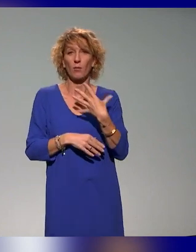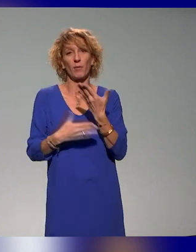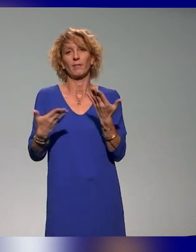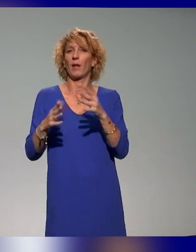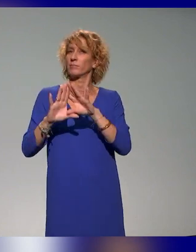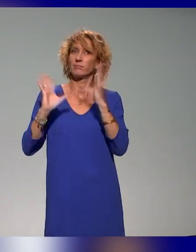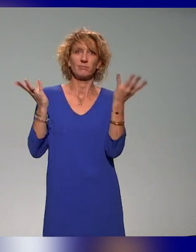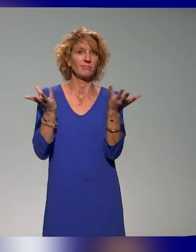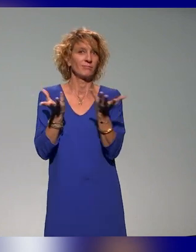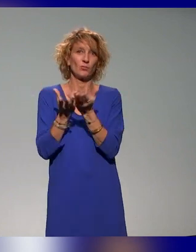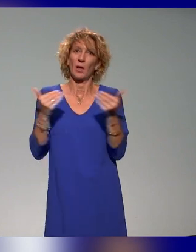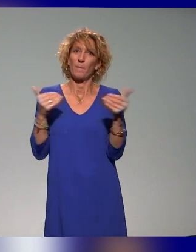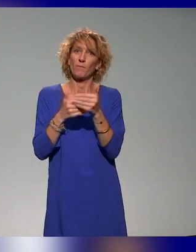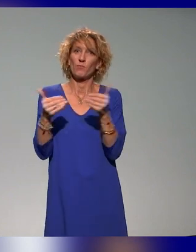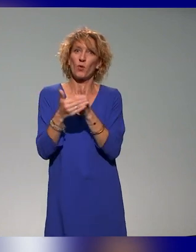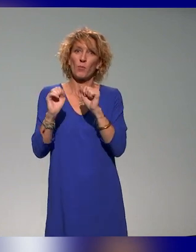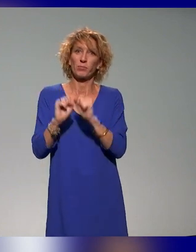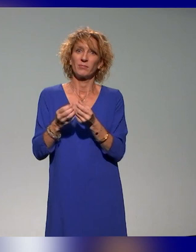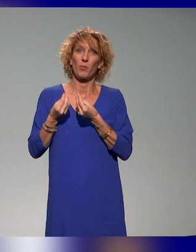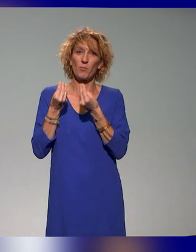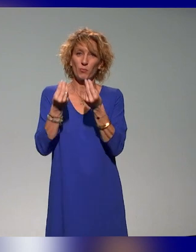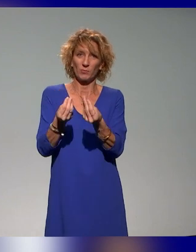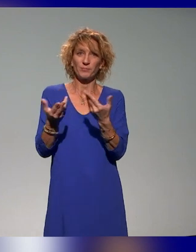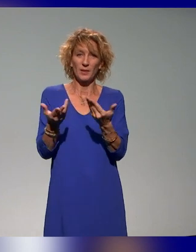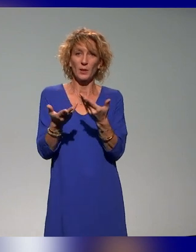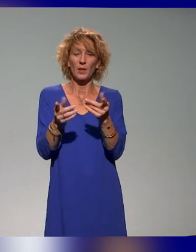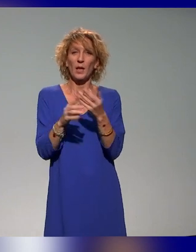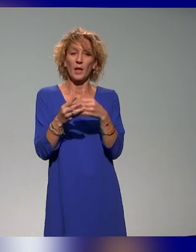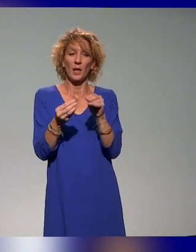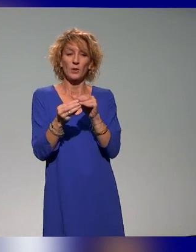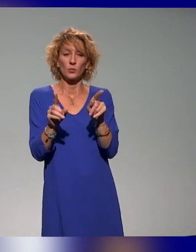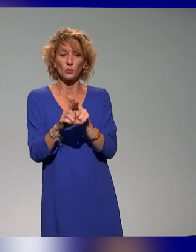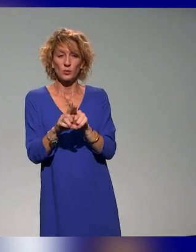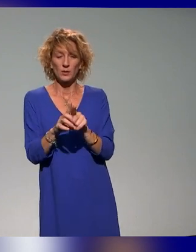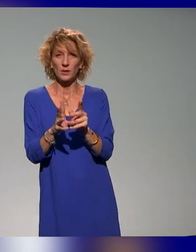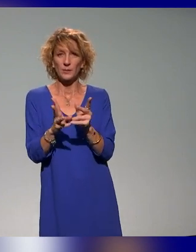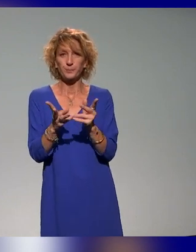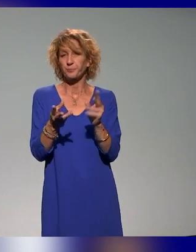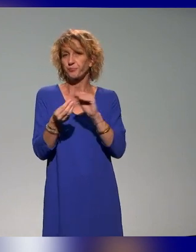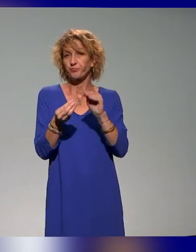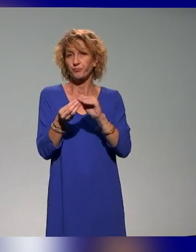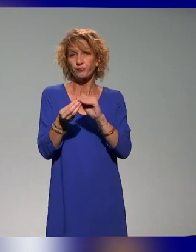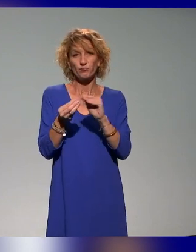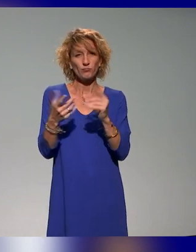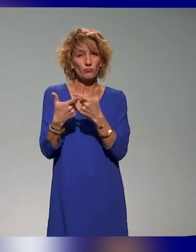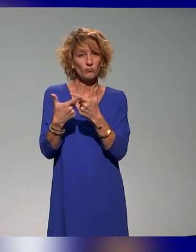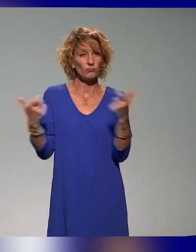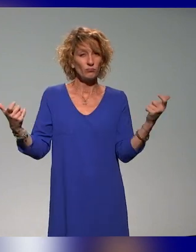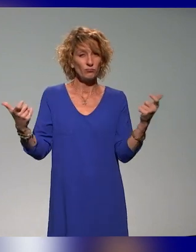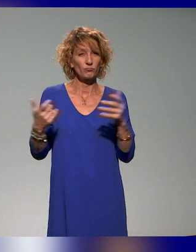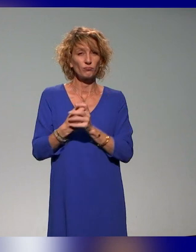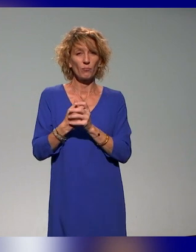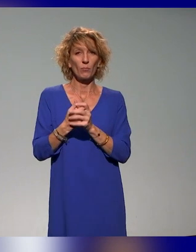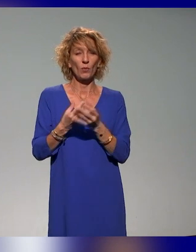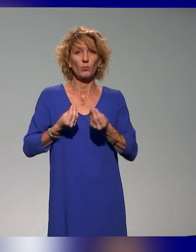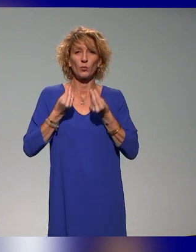qu'on peut faire beaucoup, beaucoup de choses déjà de base, et on peut rajouter aussi également d'autres éléments pour